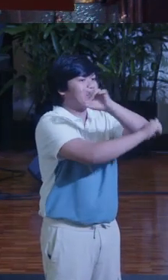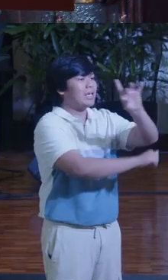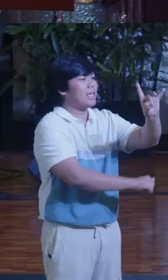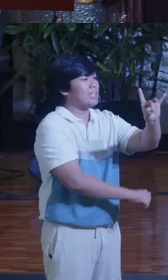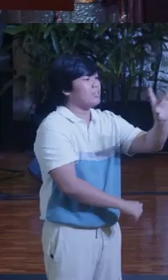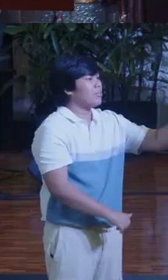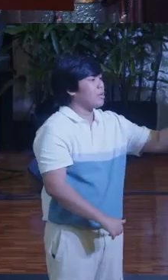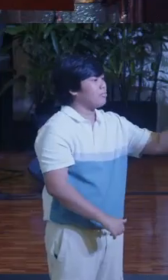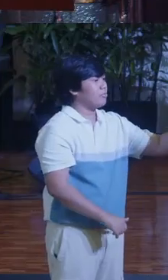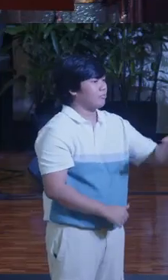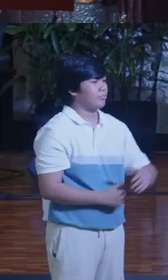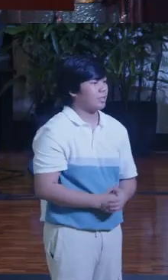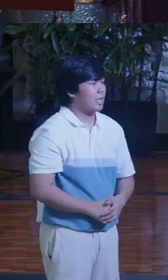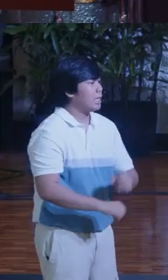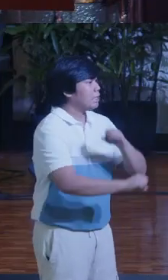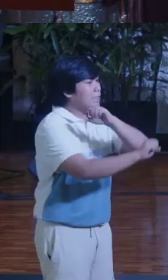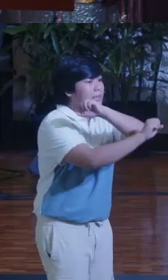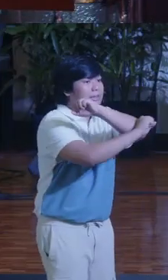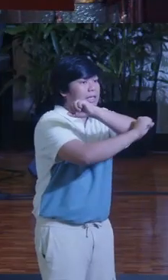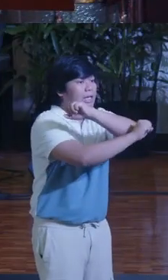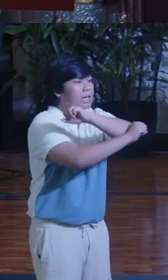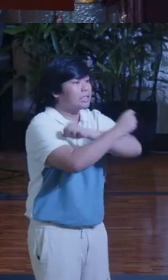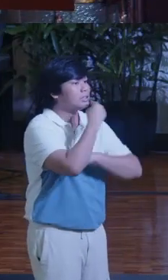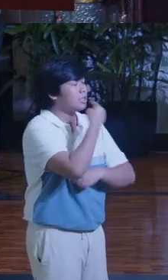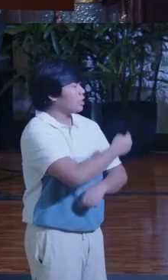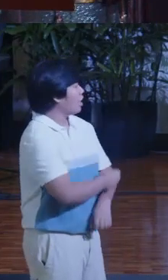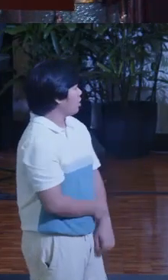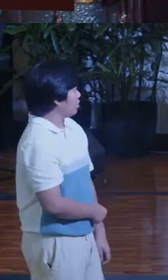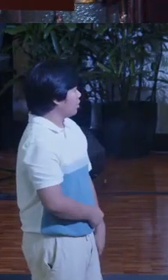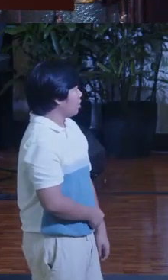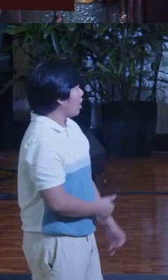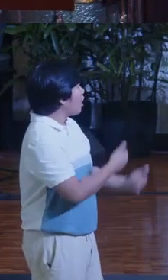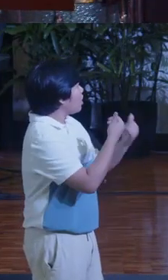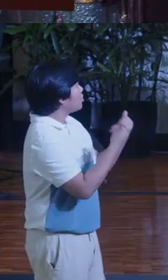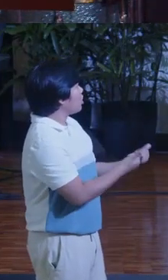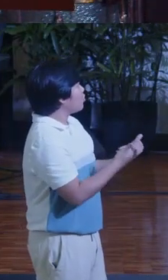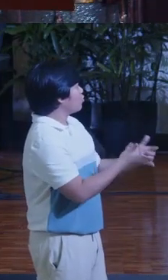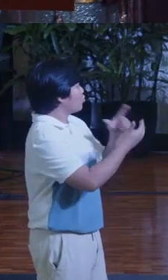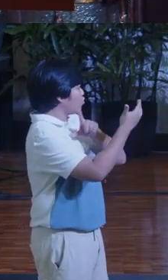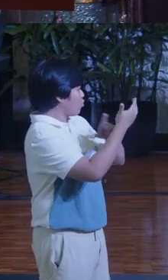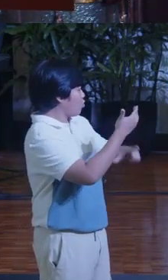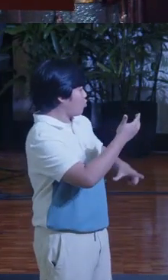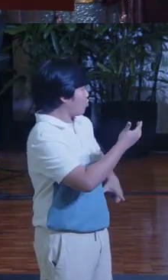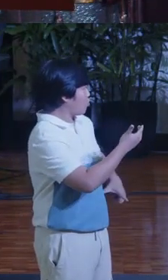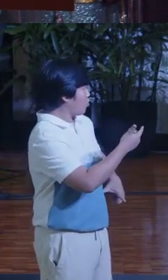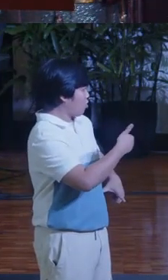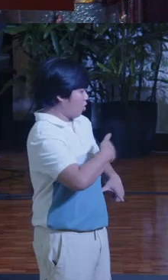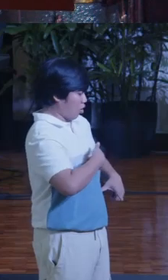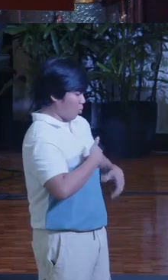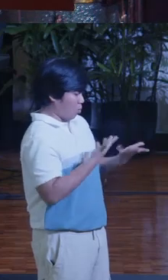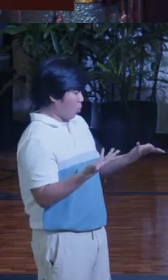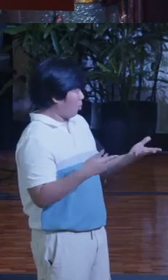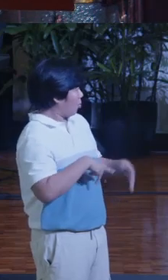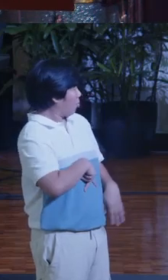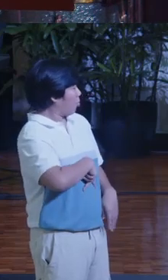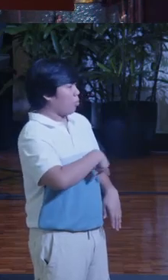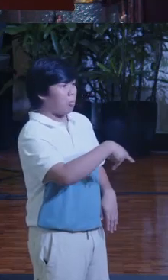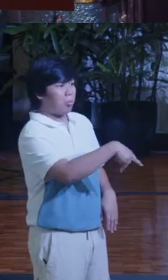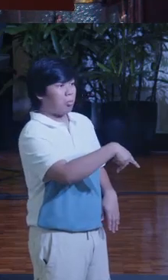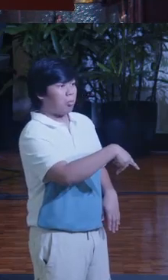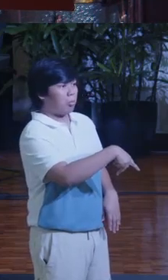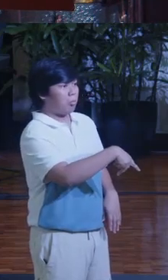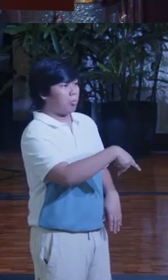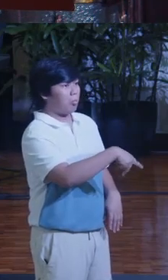to Abraham, behold, now the Lord has prevented me from bearing